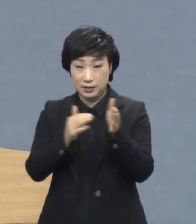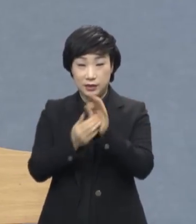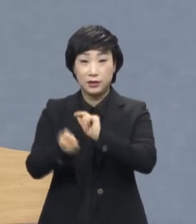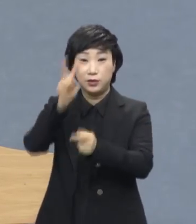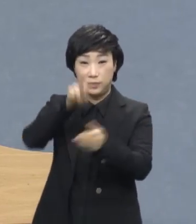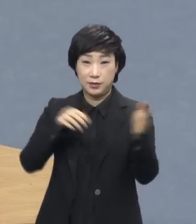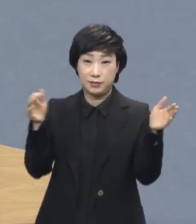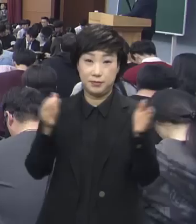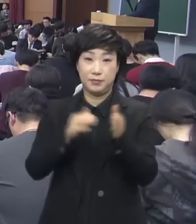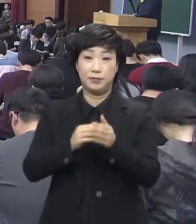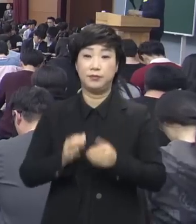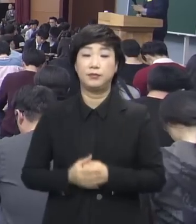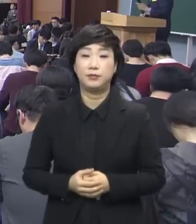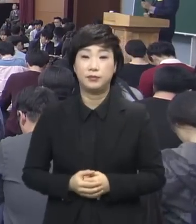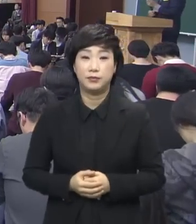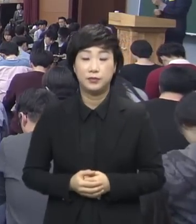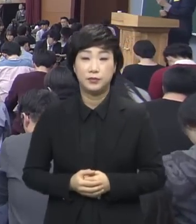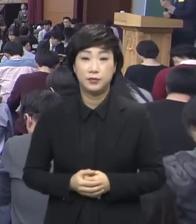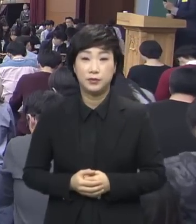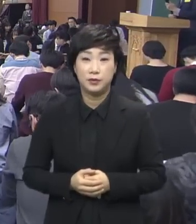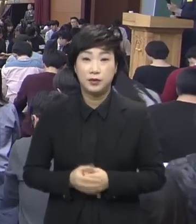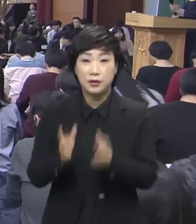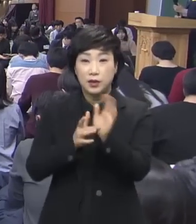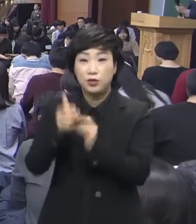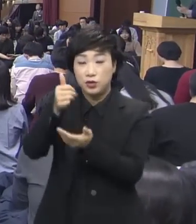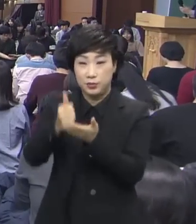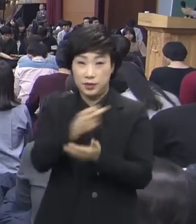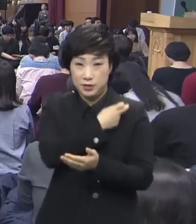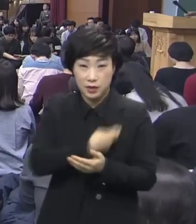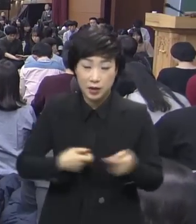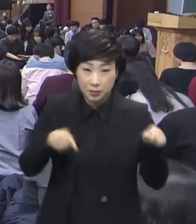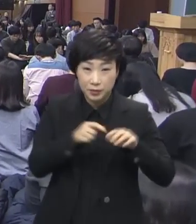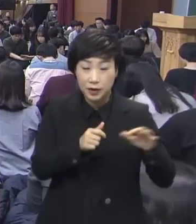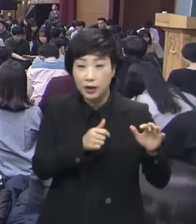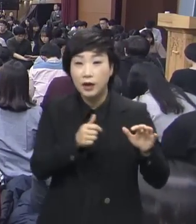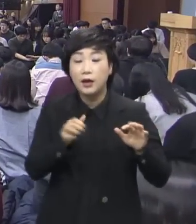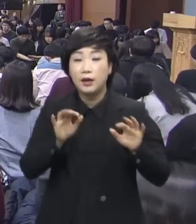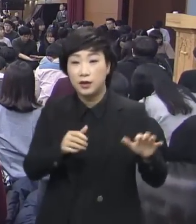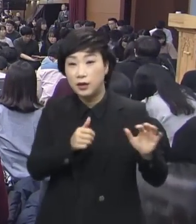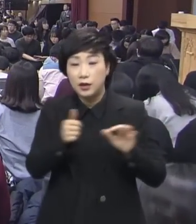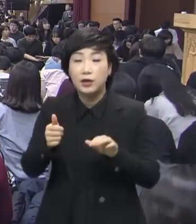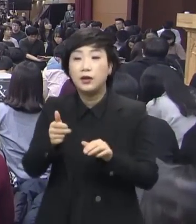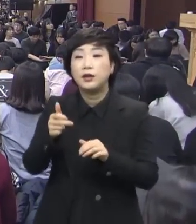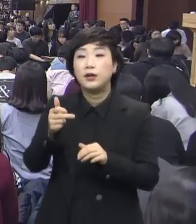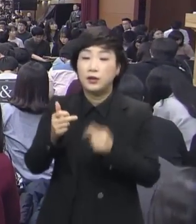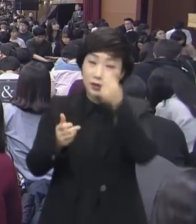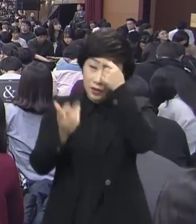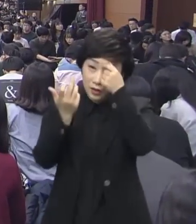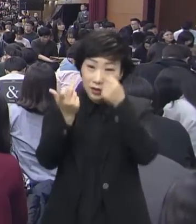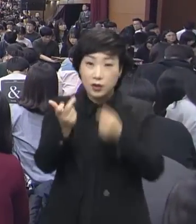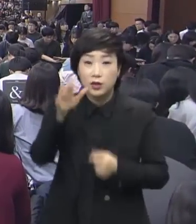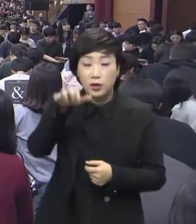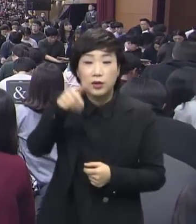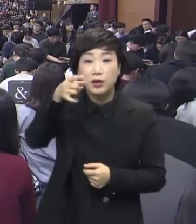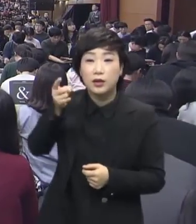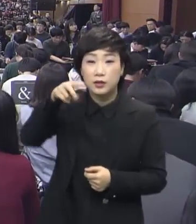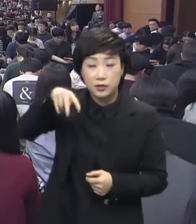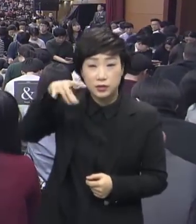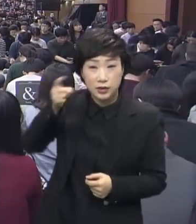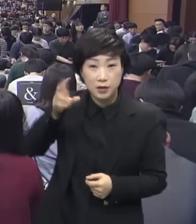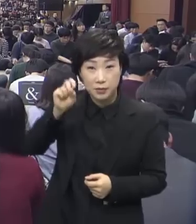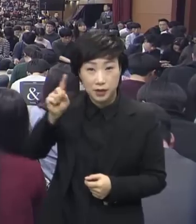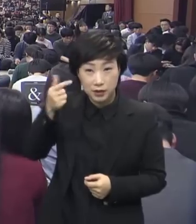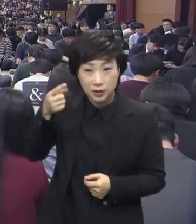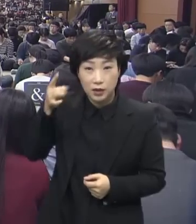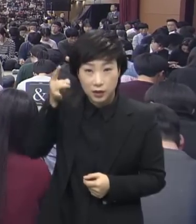46절까지를 대독합니다. 이에 예수께서 제자들과 함께 겟세마네라 하는 곳에 이르러 제자들에게 이르시되 내가 저기